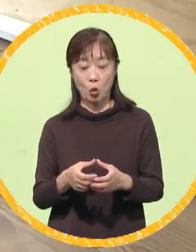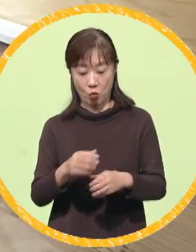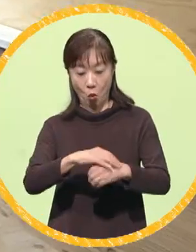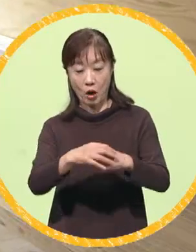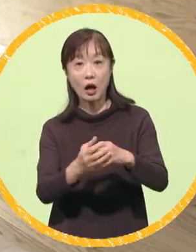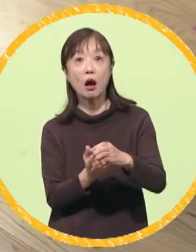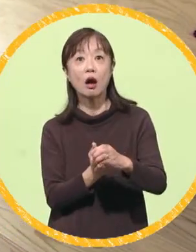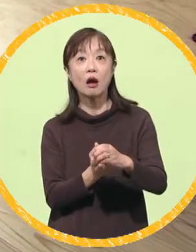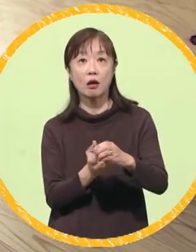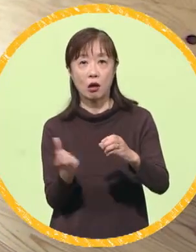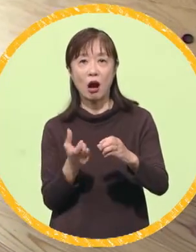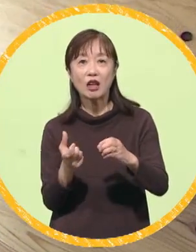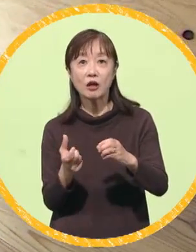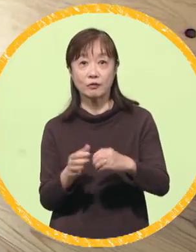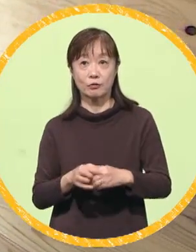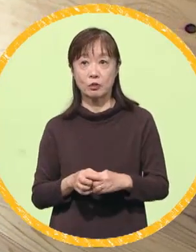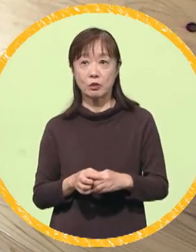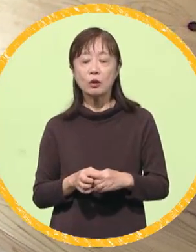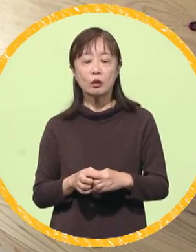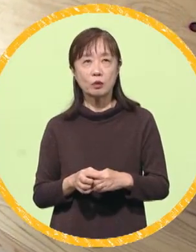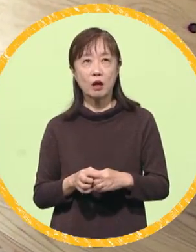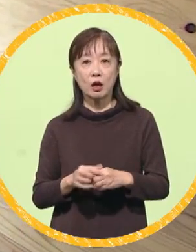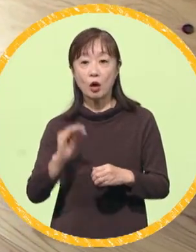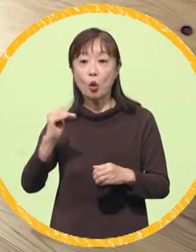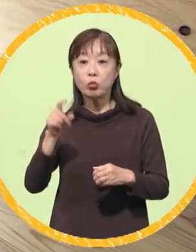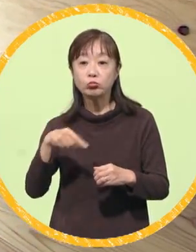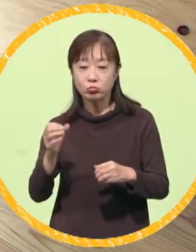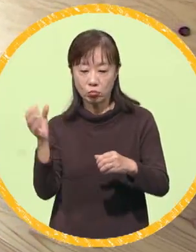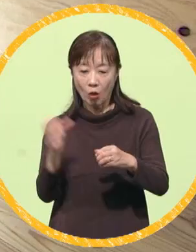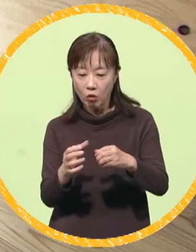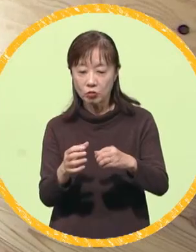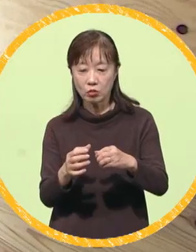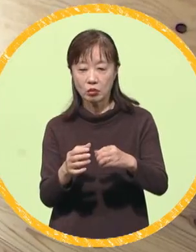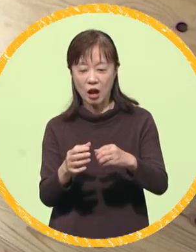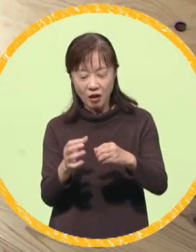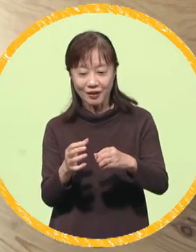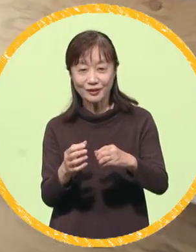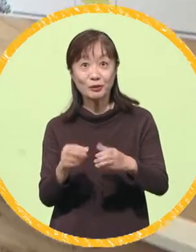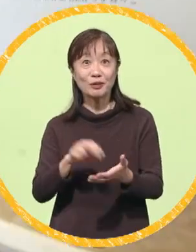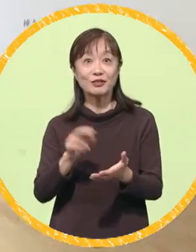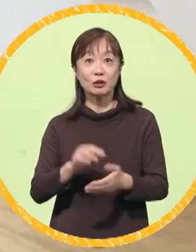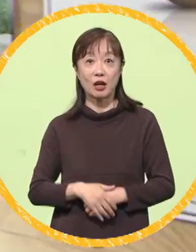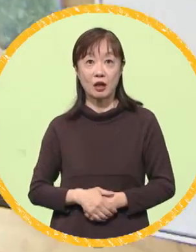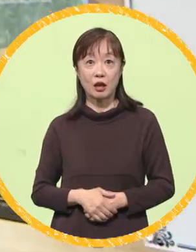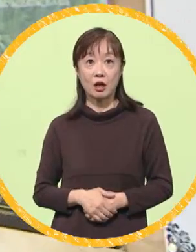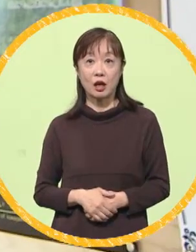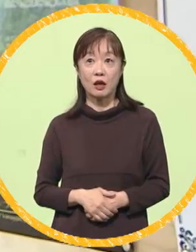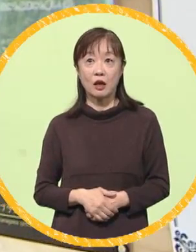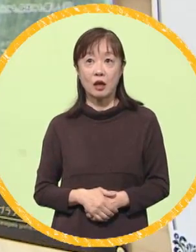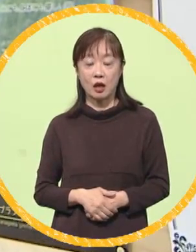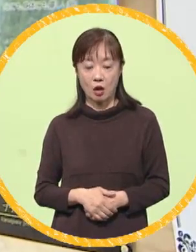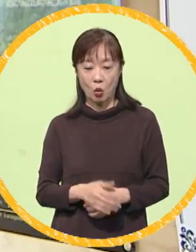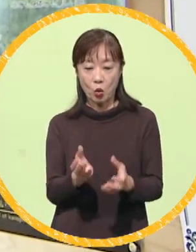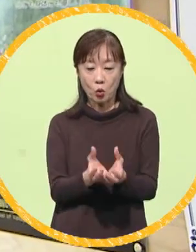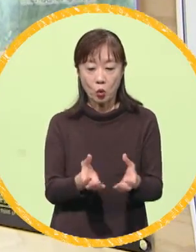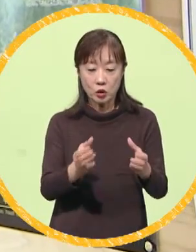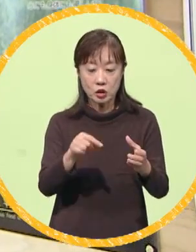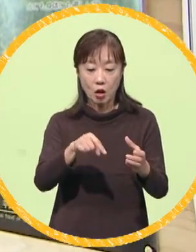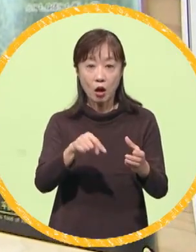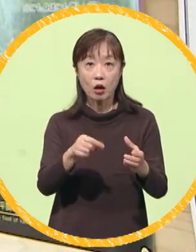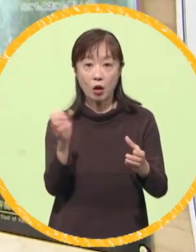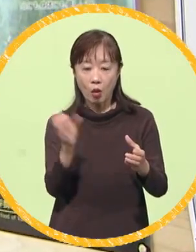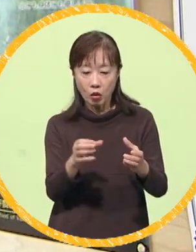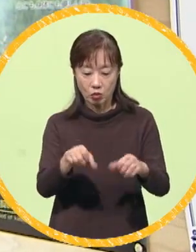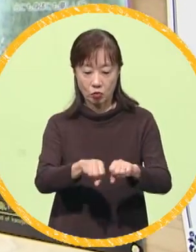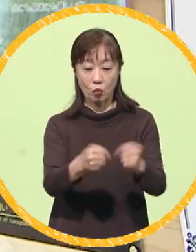すごい殻が硬いんですよ。 今コンってやったら、うん、結構硬くてびっくりしました。 一般の卵と同じで多分やっちゃうと、 はい、 こっち割れちゃうかもし